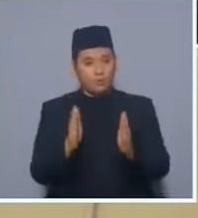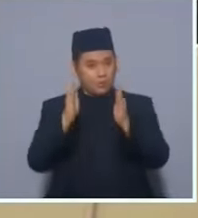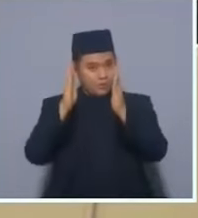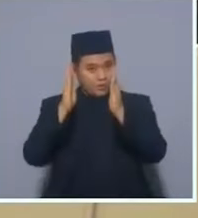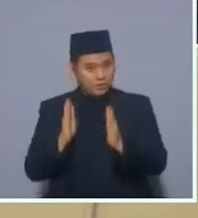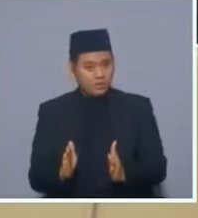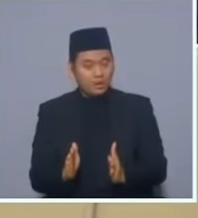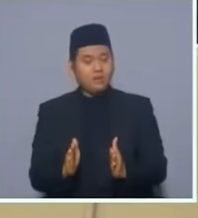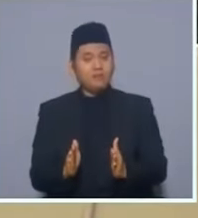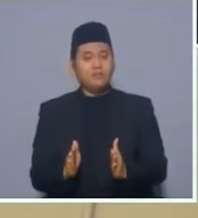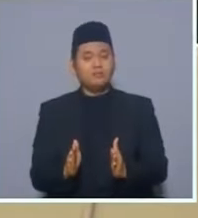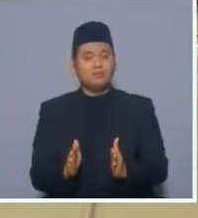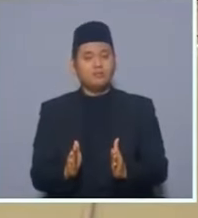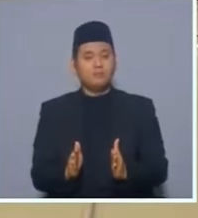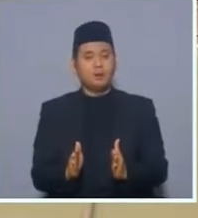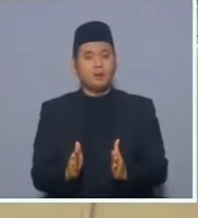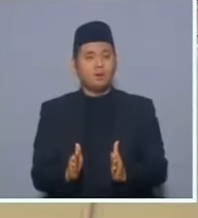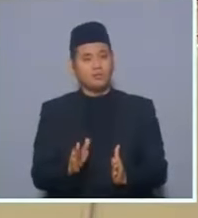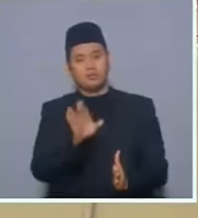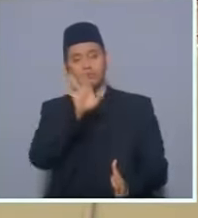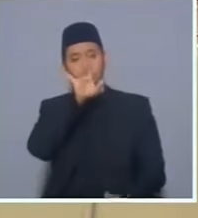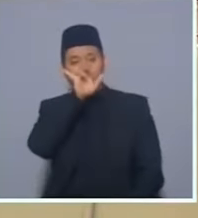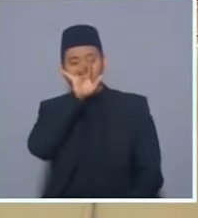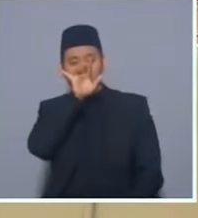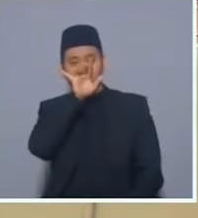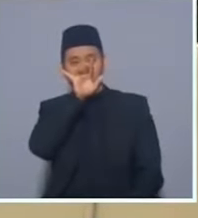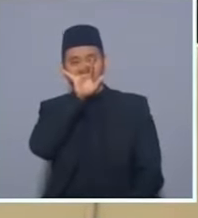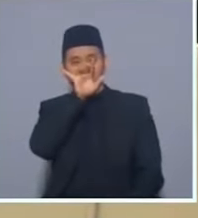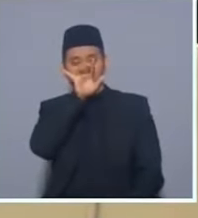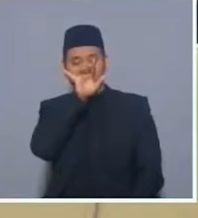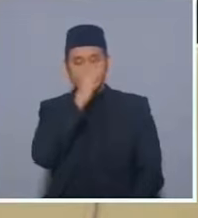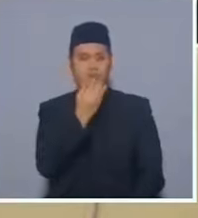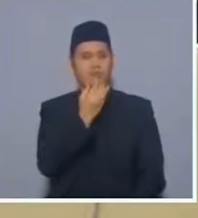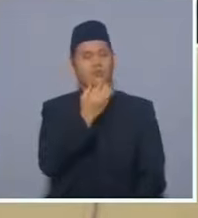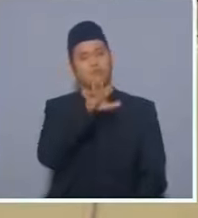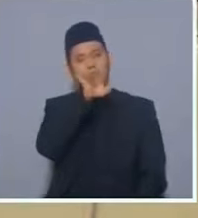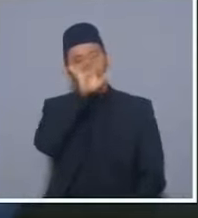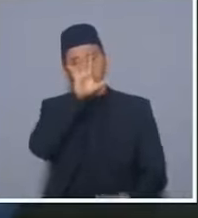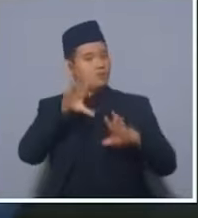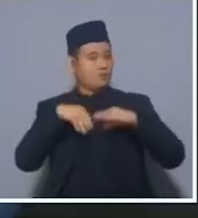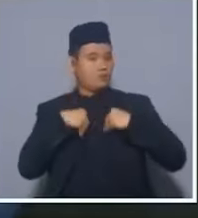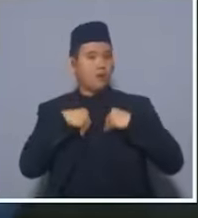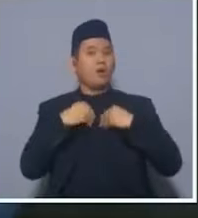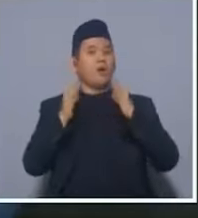berkata benar. Manakala diberikan amanah kepada orang yang khianat tetapi